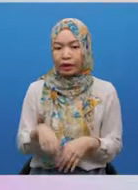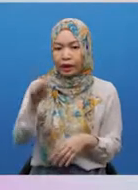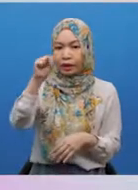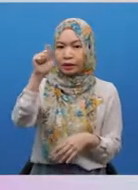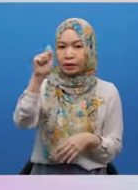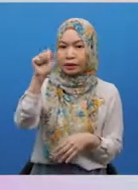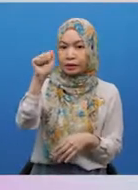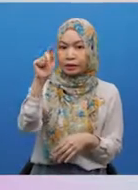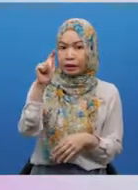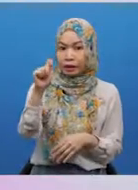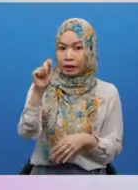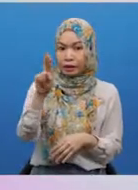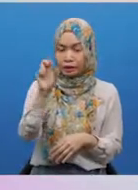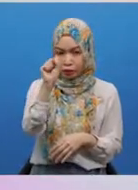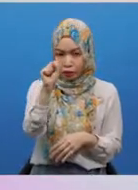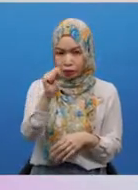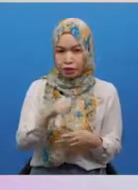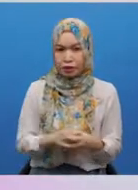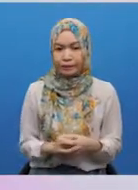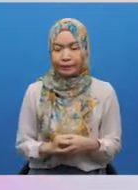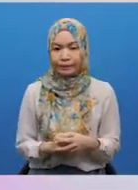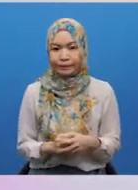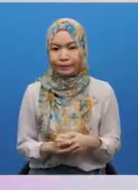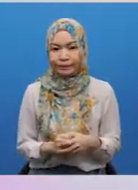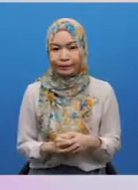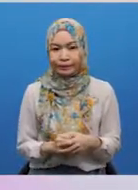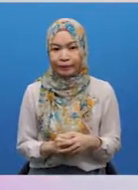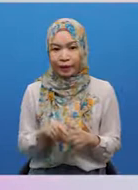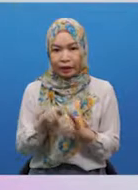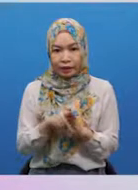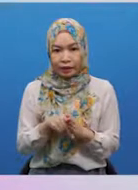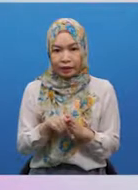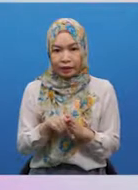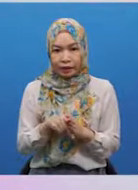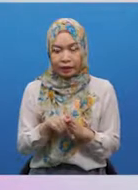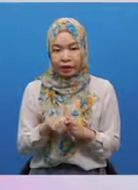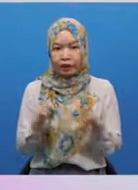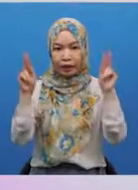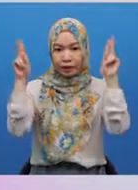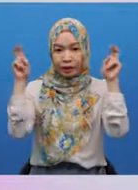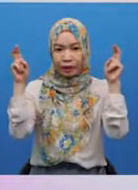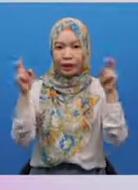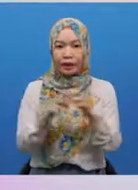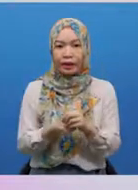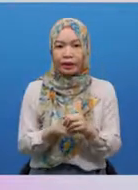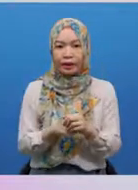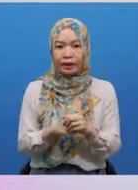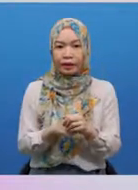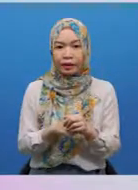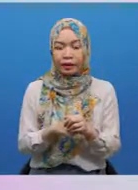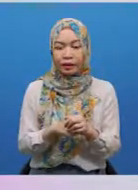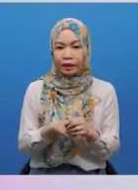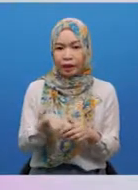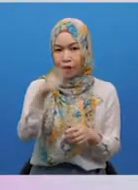kedudukan dalam sesuatu institusi. Gelaran rasmi kepada individu lazimnya digunakan